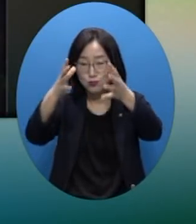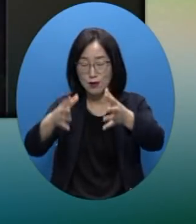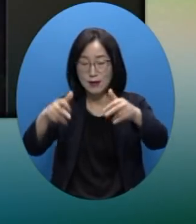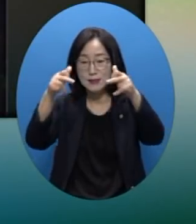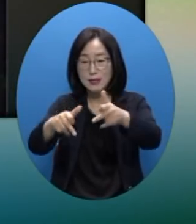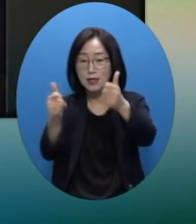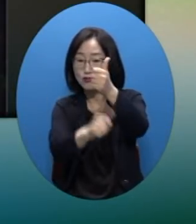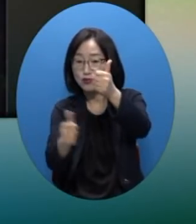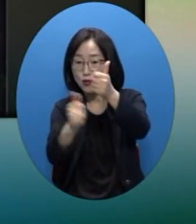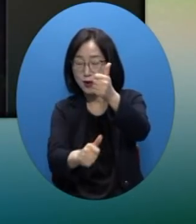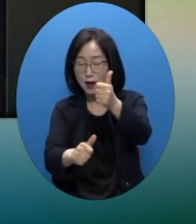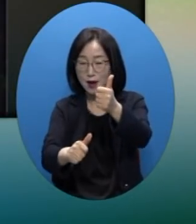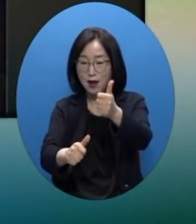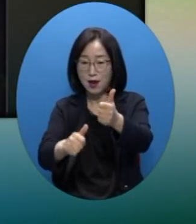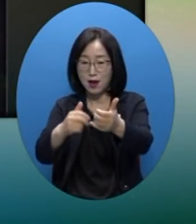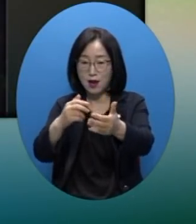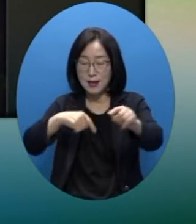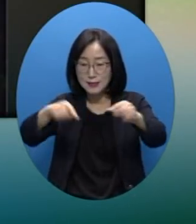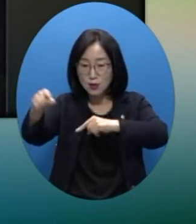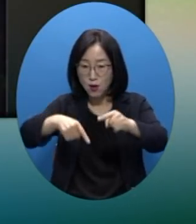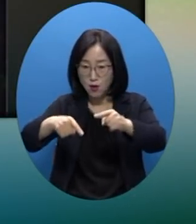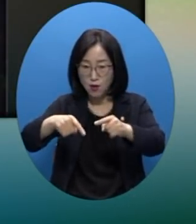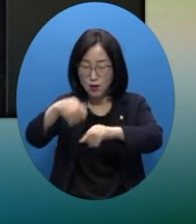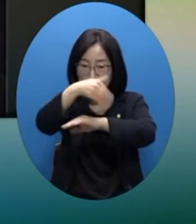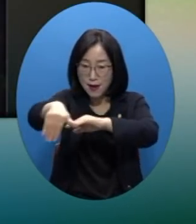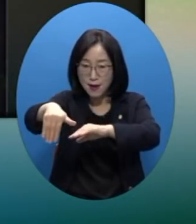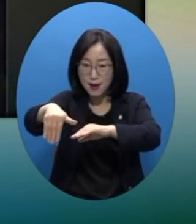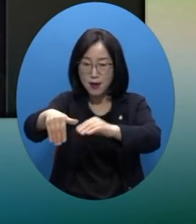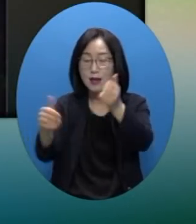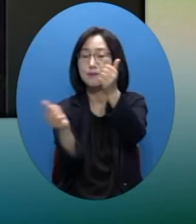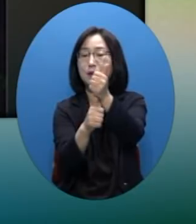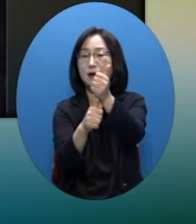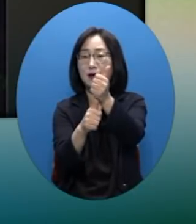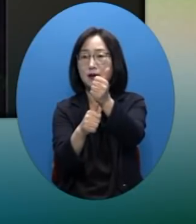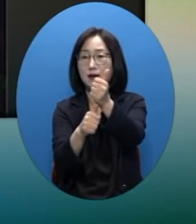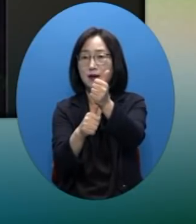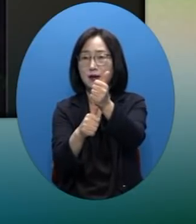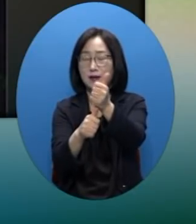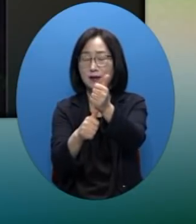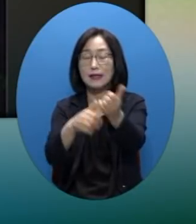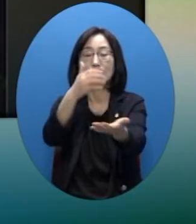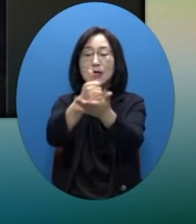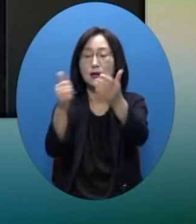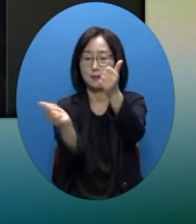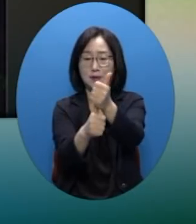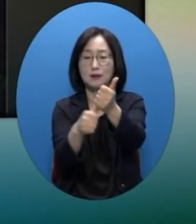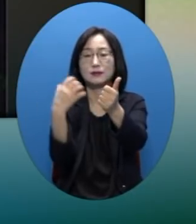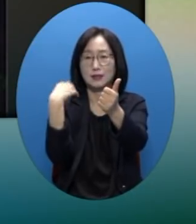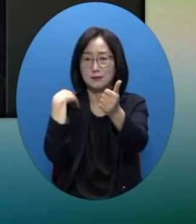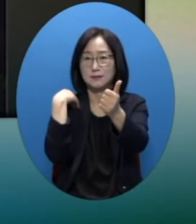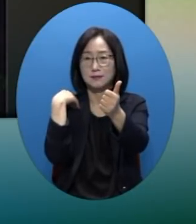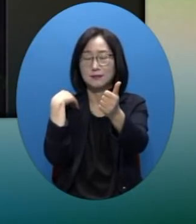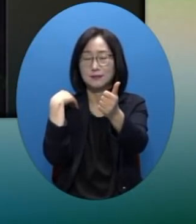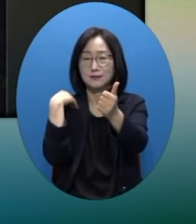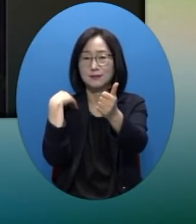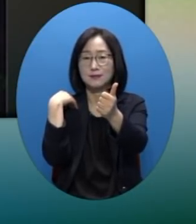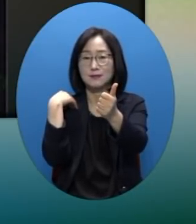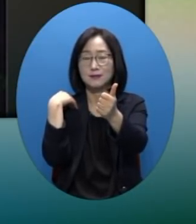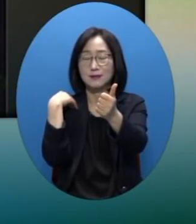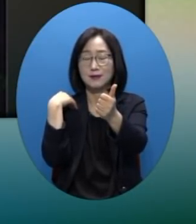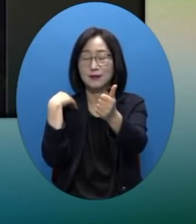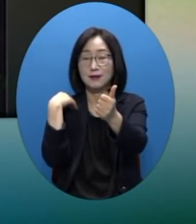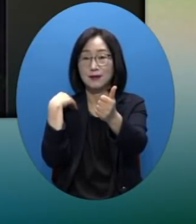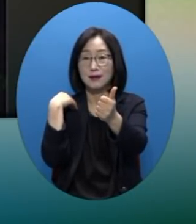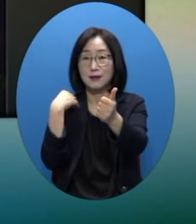국가장애위원회 정책차관보로 들어갑니다. 우리나라 말하면 차관급쯤 되는 그런 위치인데 그